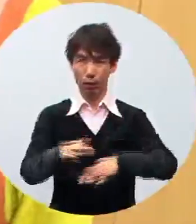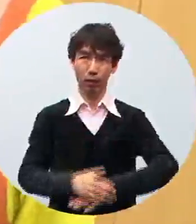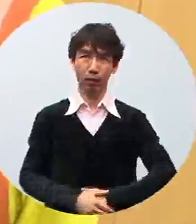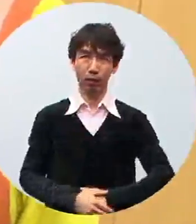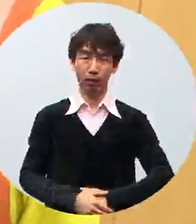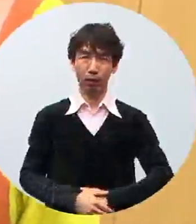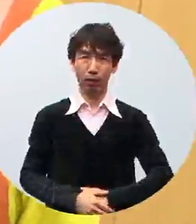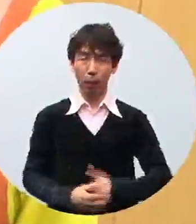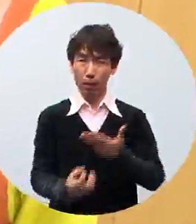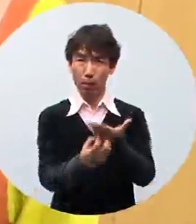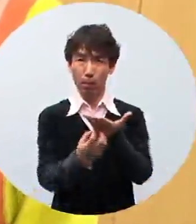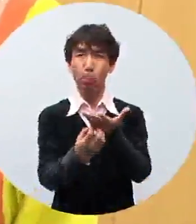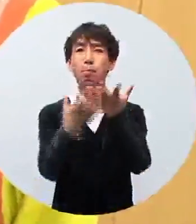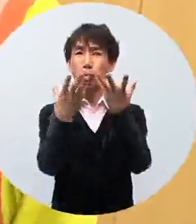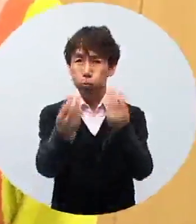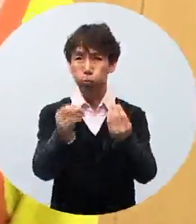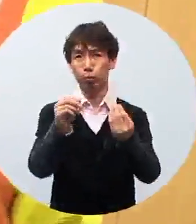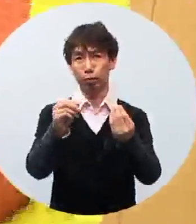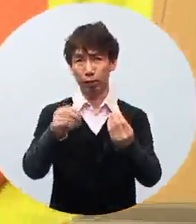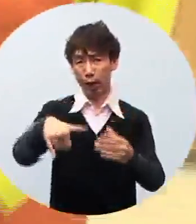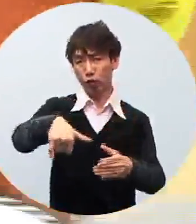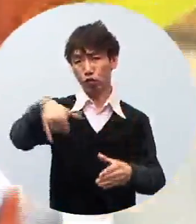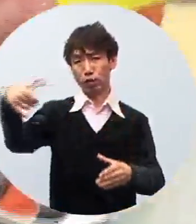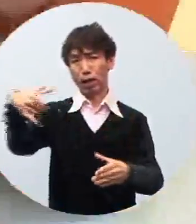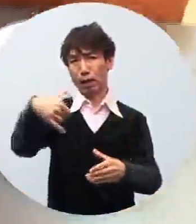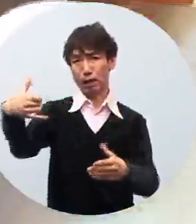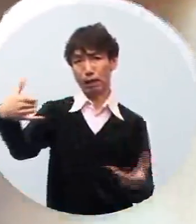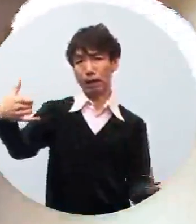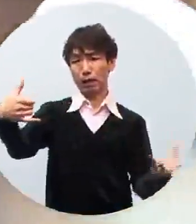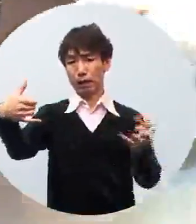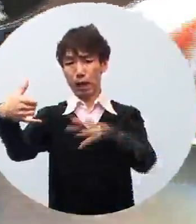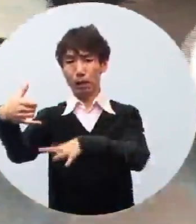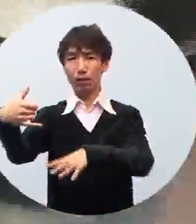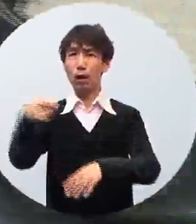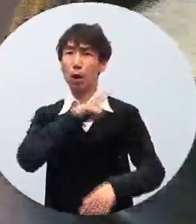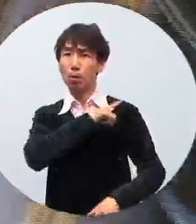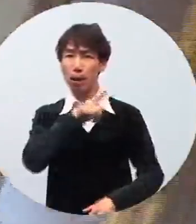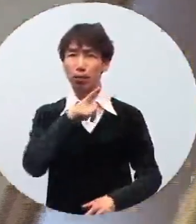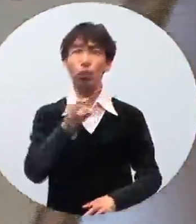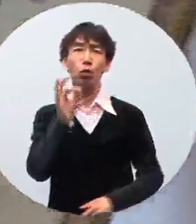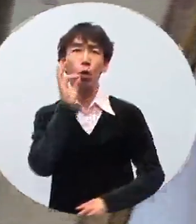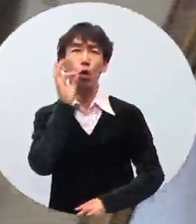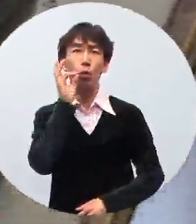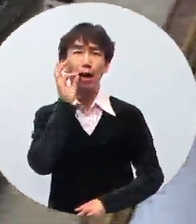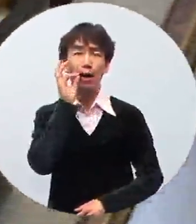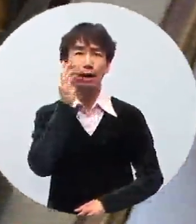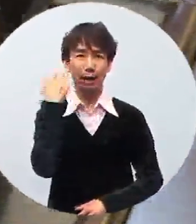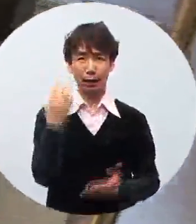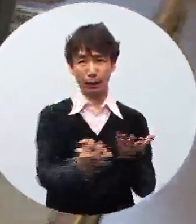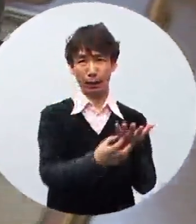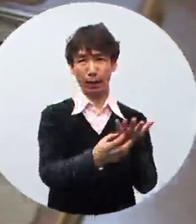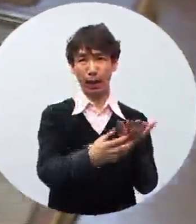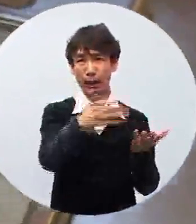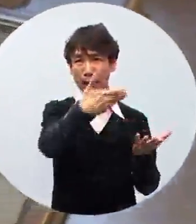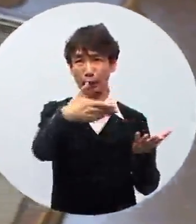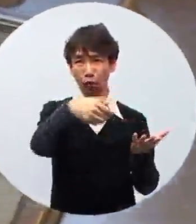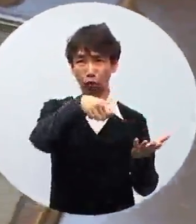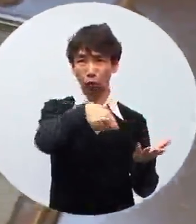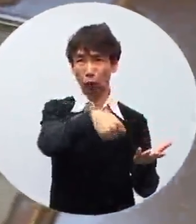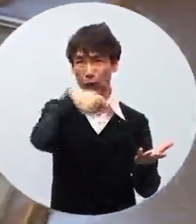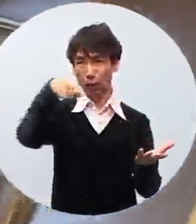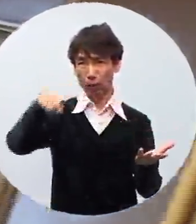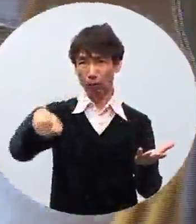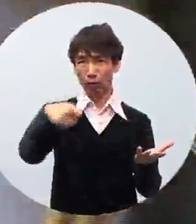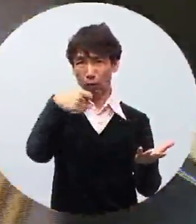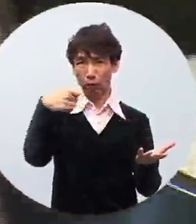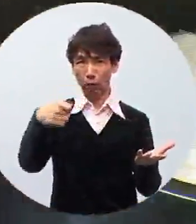具材が煮込めたので炊飯器に入れていきます。 はい、 まずお米に先ほどの煮汁を入れます。 はい、このお米は溶いた状態です